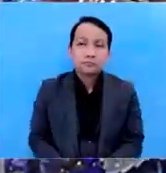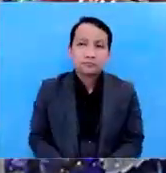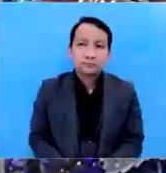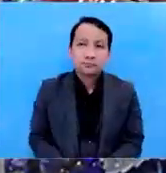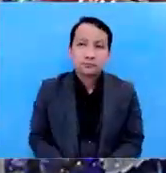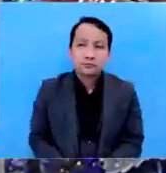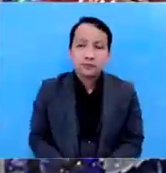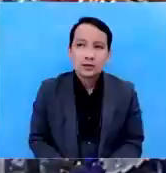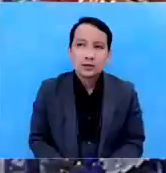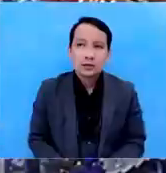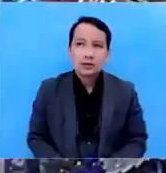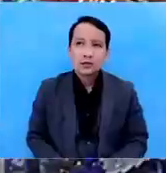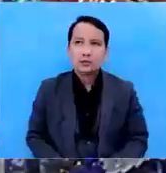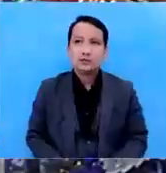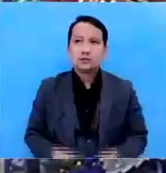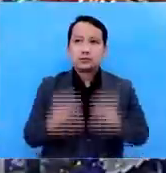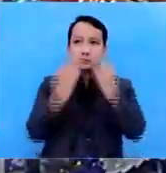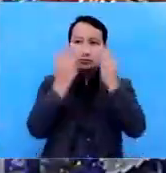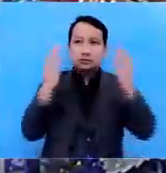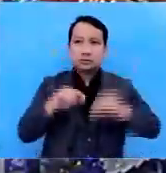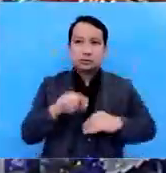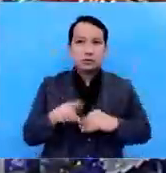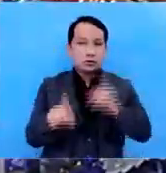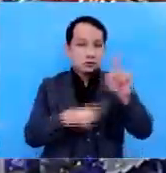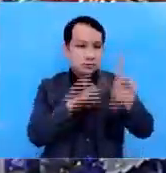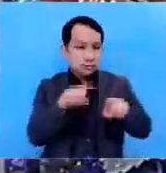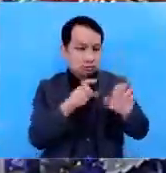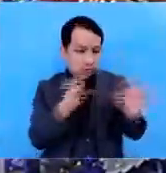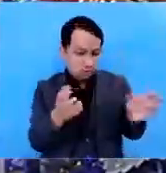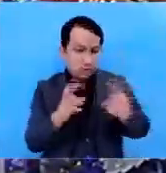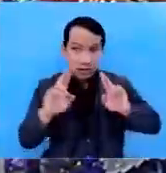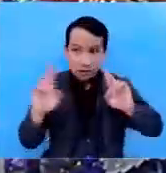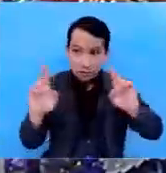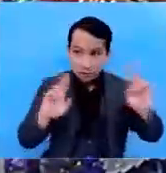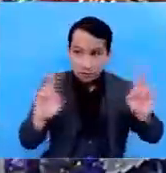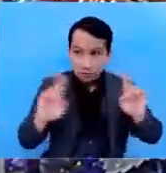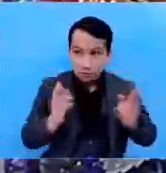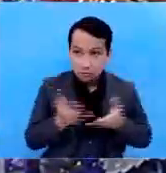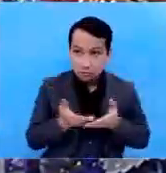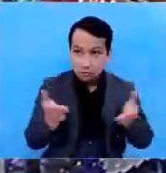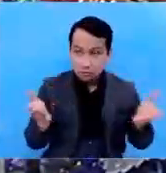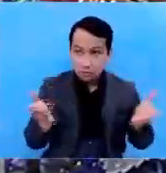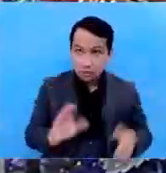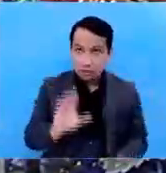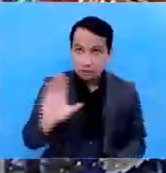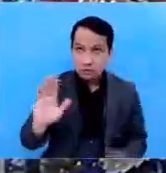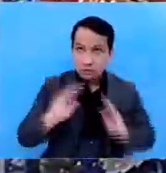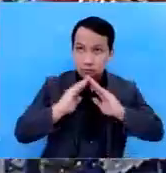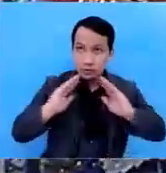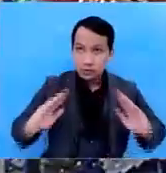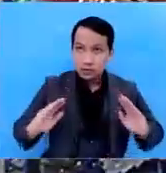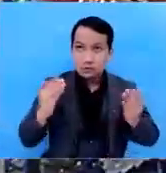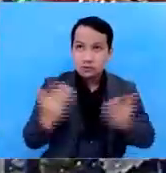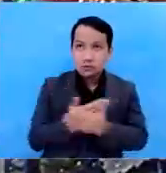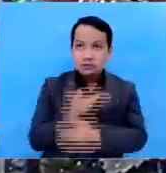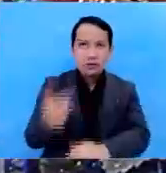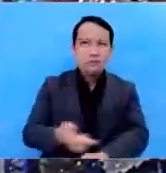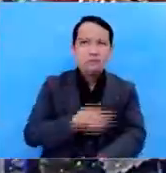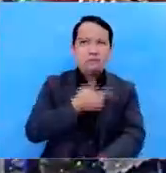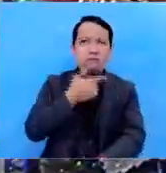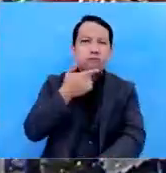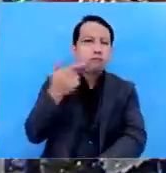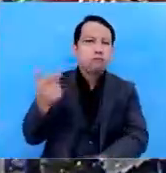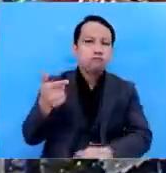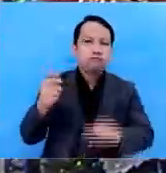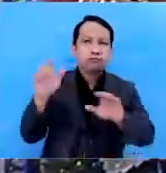Gretchen at sa ating mga kapatid, may tanong ako sa inyo, handa na ba ang inyong mga bahay para sa longest Christmas season